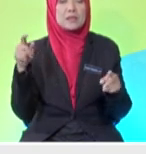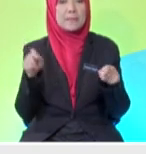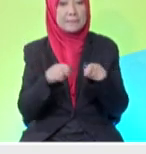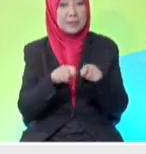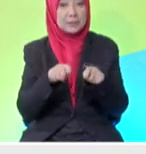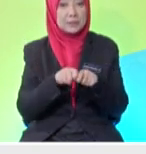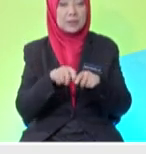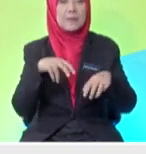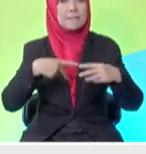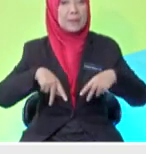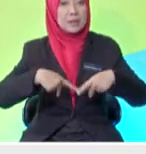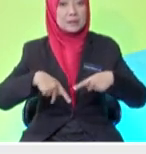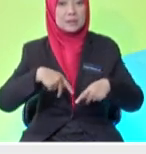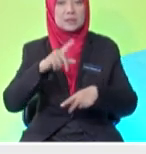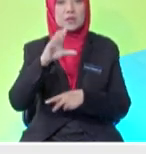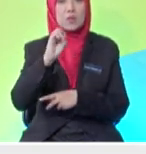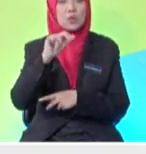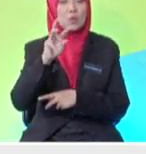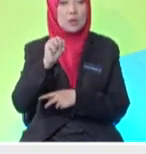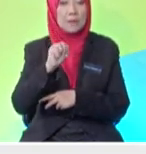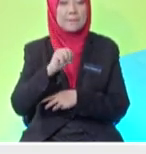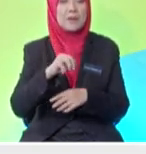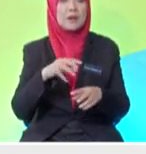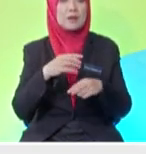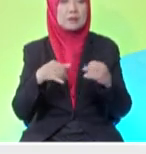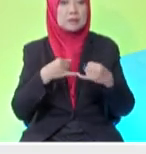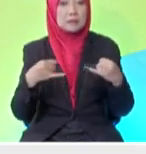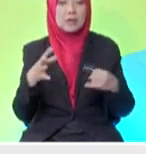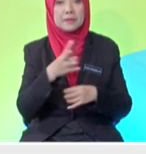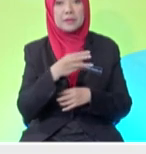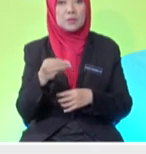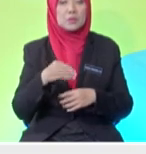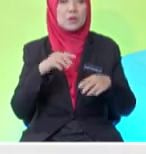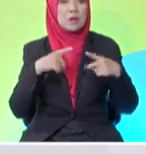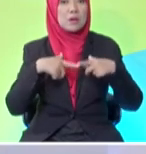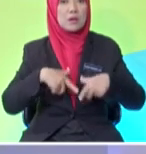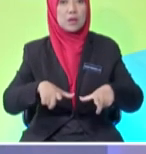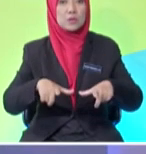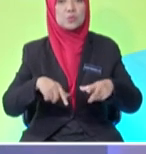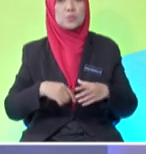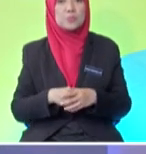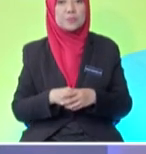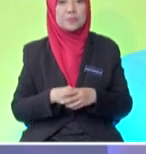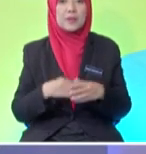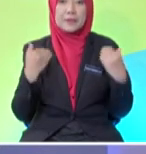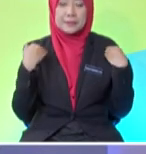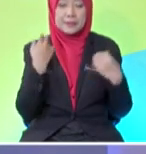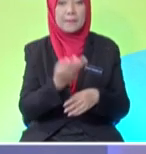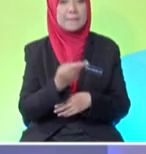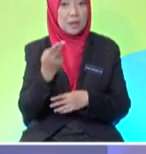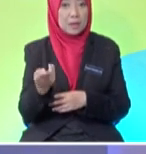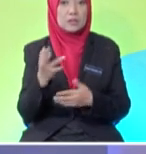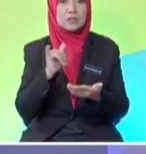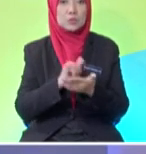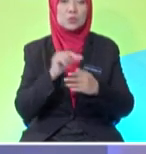plastik getah dan juga kayu yang mana ada juga antara bahan-bahan tersebut yang mana kita